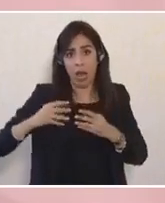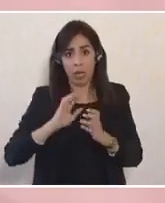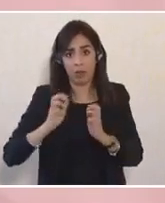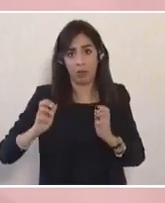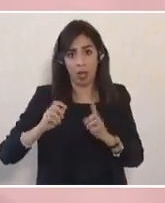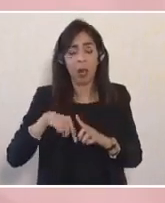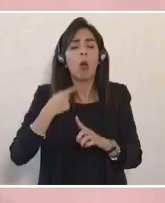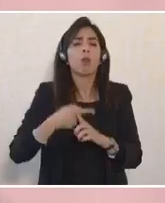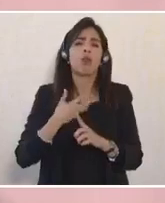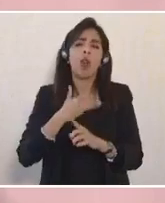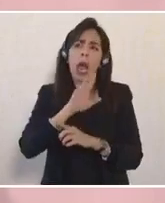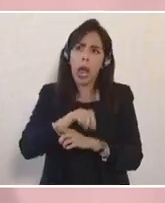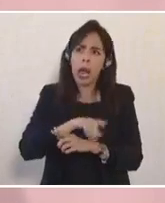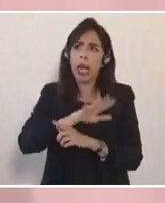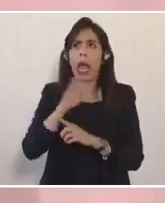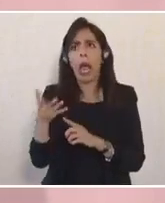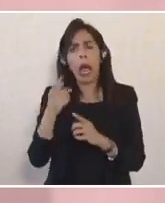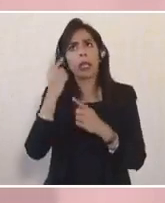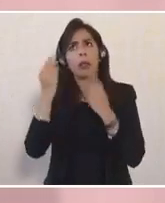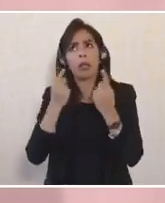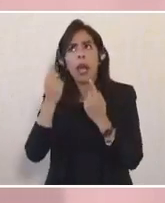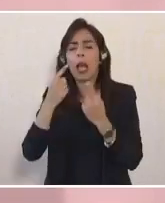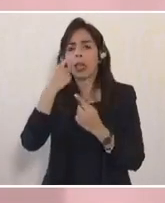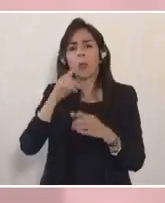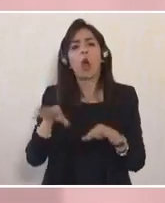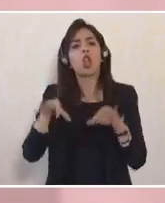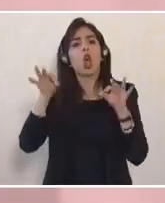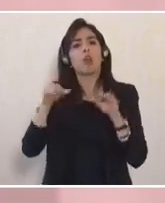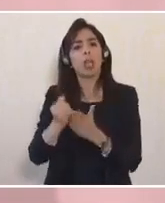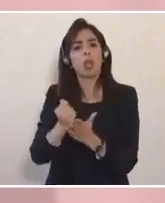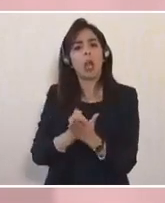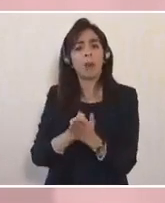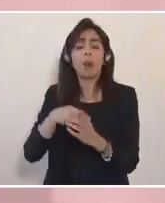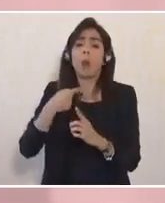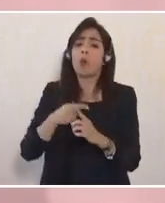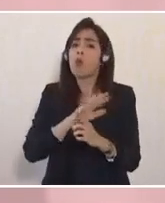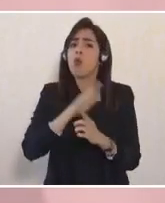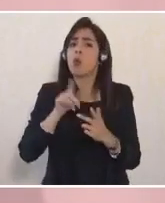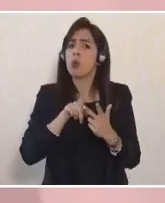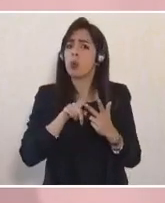volontaria dei brevetti e poi c'è una particolare